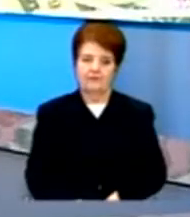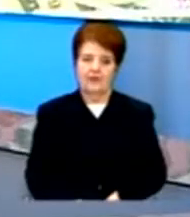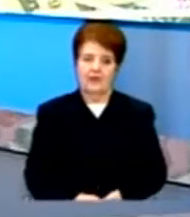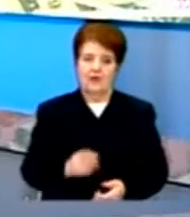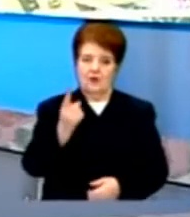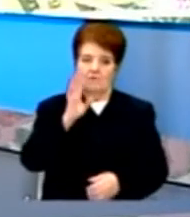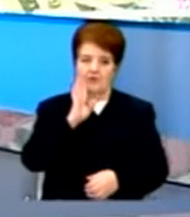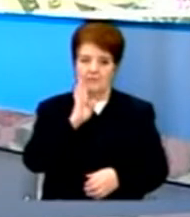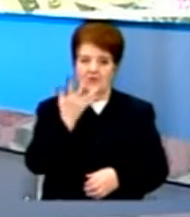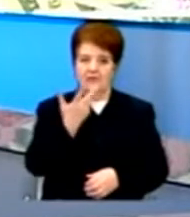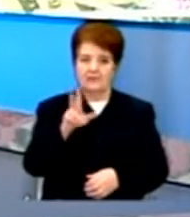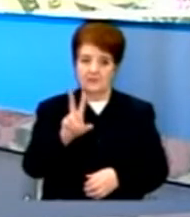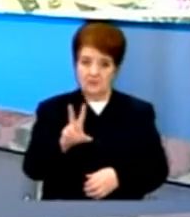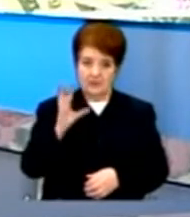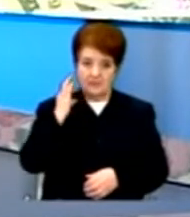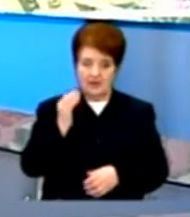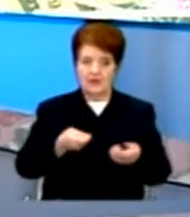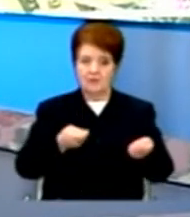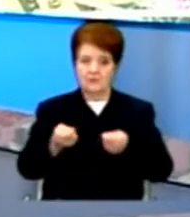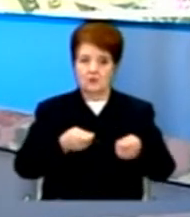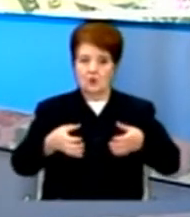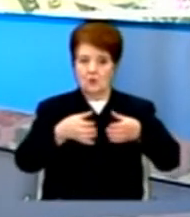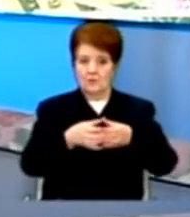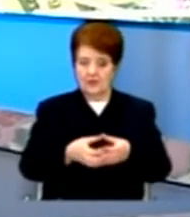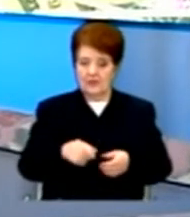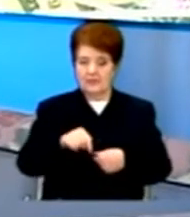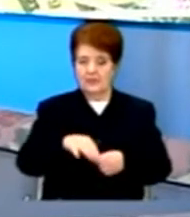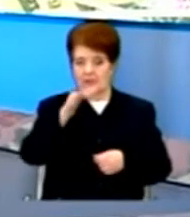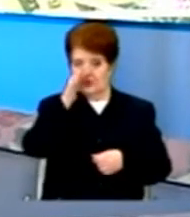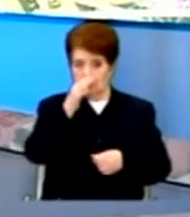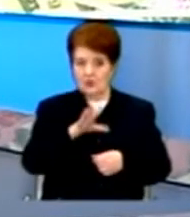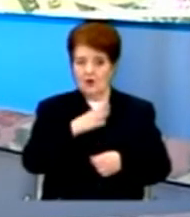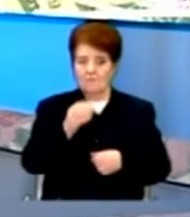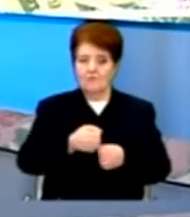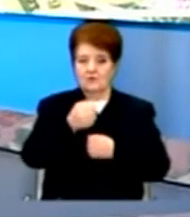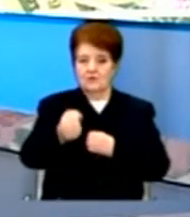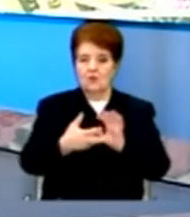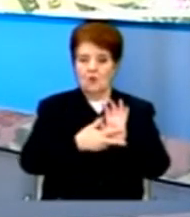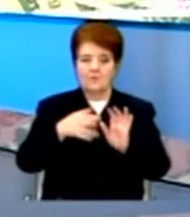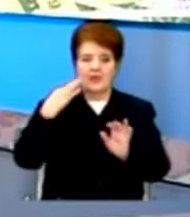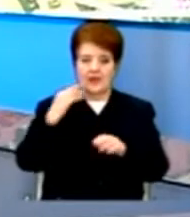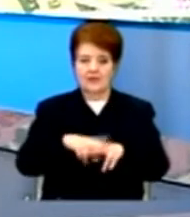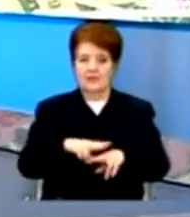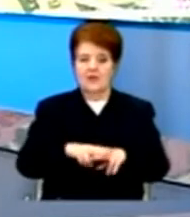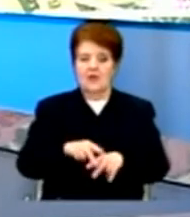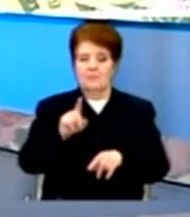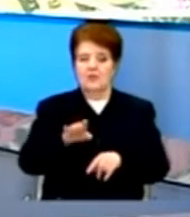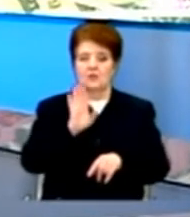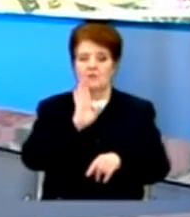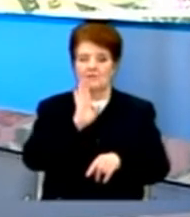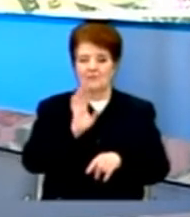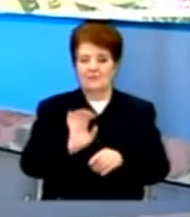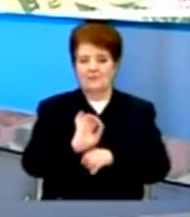O femeie de 33 de ani, care administra o companie turistică din Chișinău, a fost condamnată la 8 ani de închisoare pentru trafic de ființe